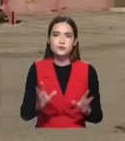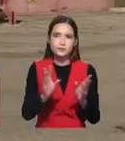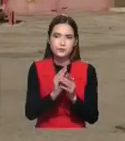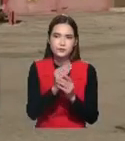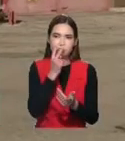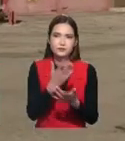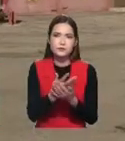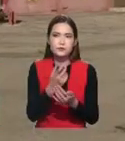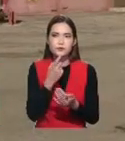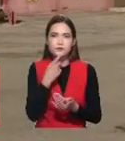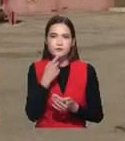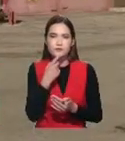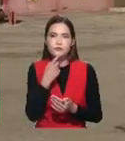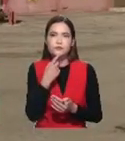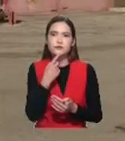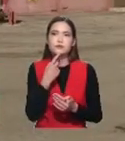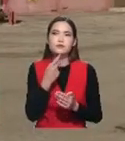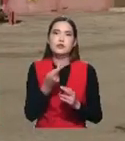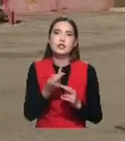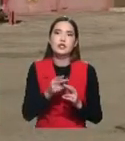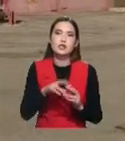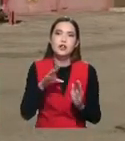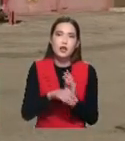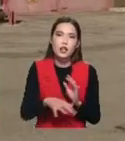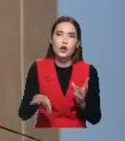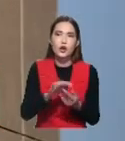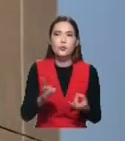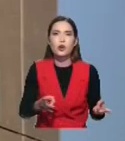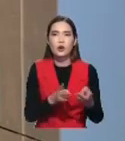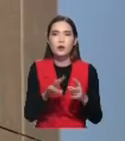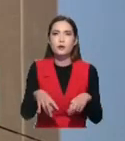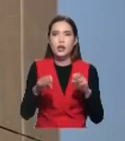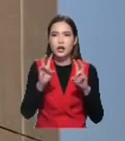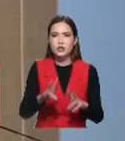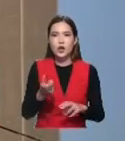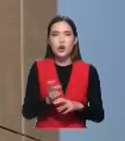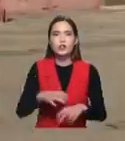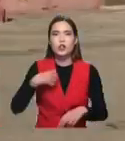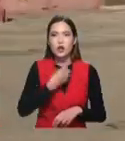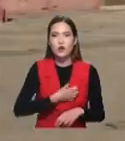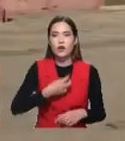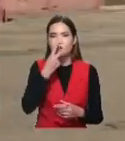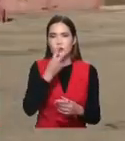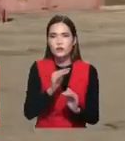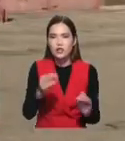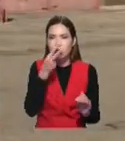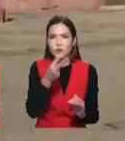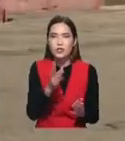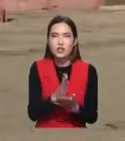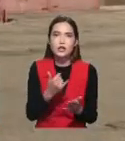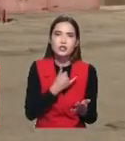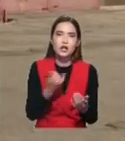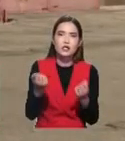родине, прививает военно-патриотическое воспитание. Очень важно детям видеть наших героев, которые оставляют свои